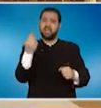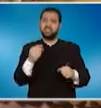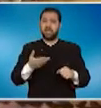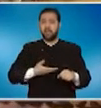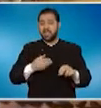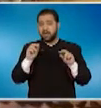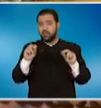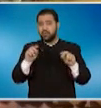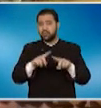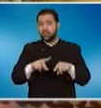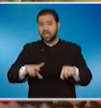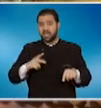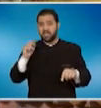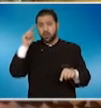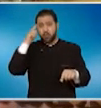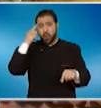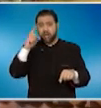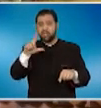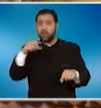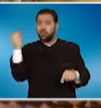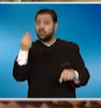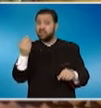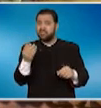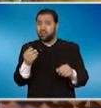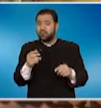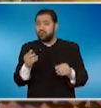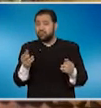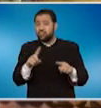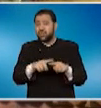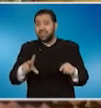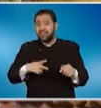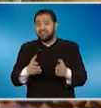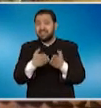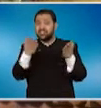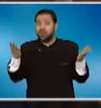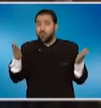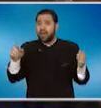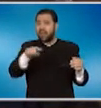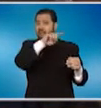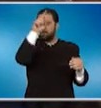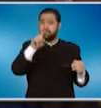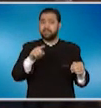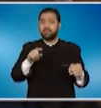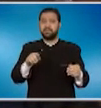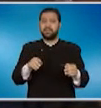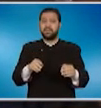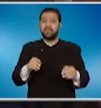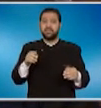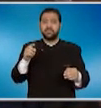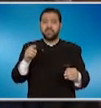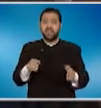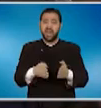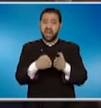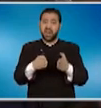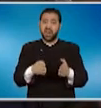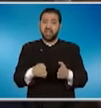cunoașterea lui Dumnezeu și ce este revelația? Care este diferența dintre cele două? Revelația este descoperirea lui Dumnezeu în conștiința omului, iar